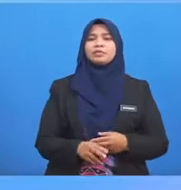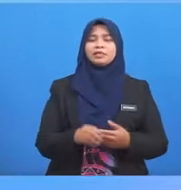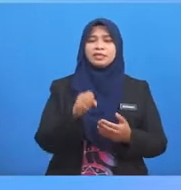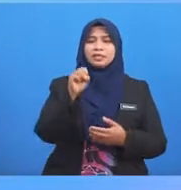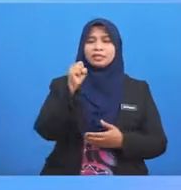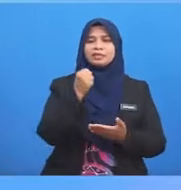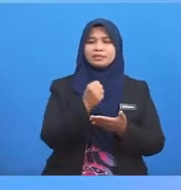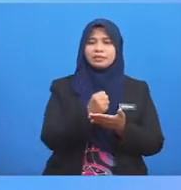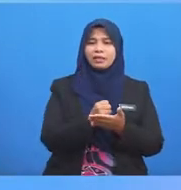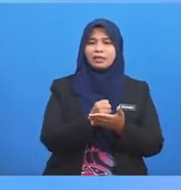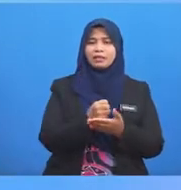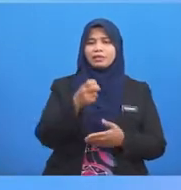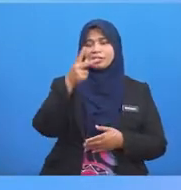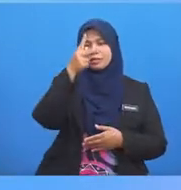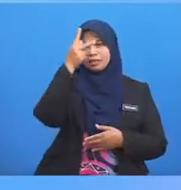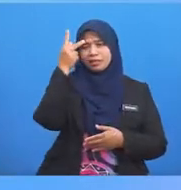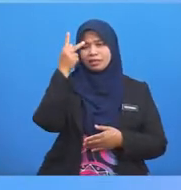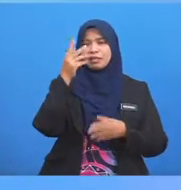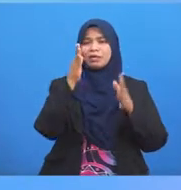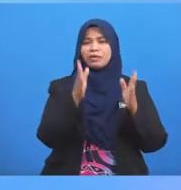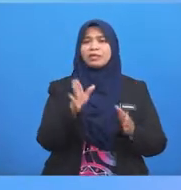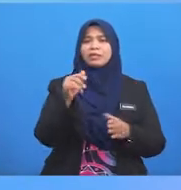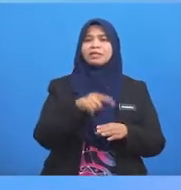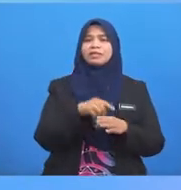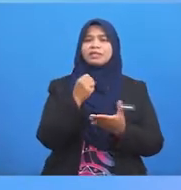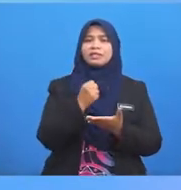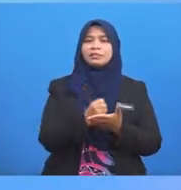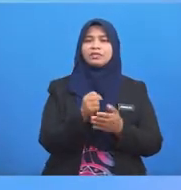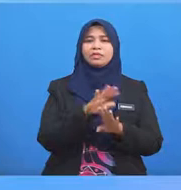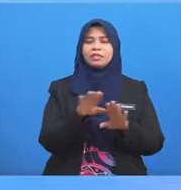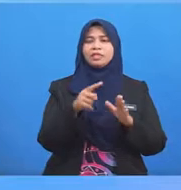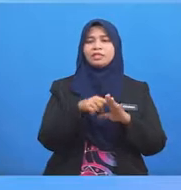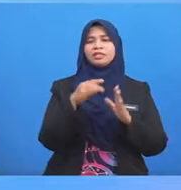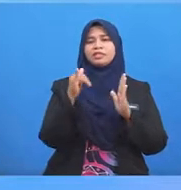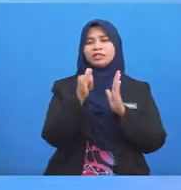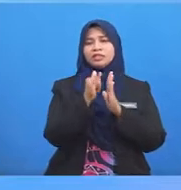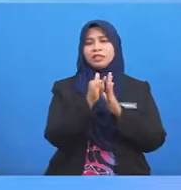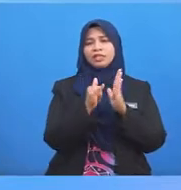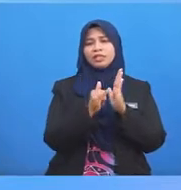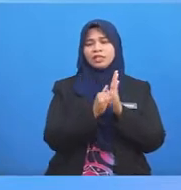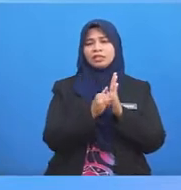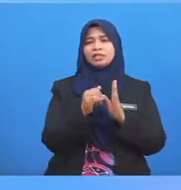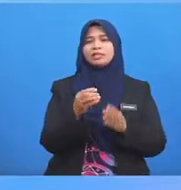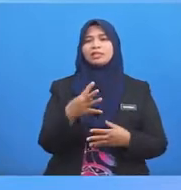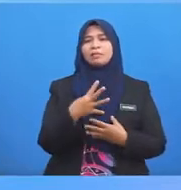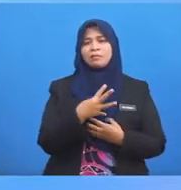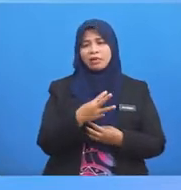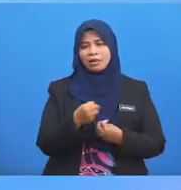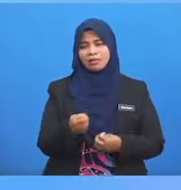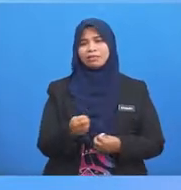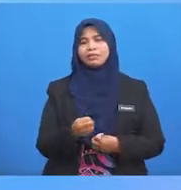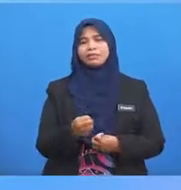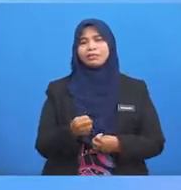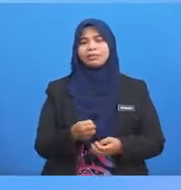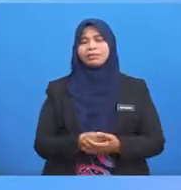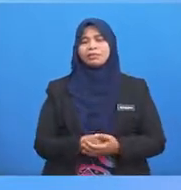sah kerana orang yang dijamin tidak disyaratkan kerelaannya. Lebih-lebih lagi,